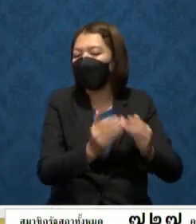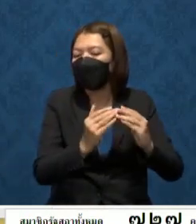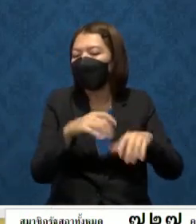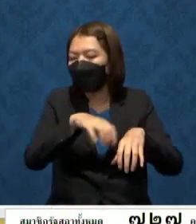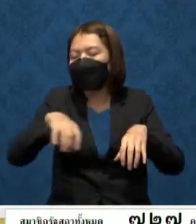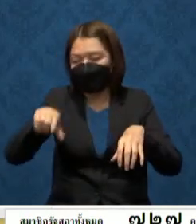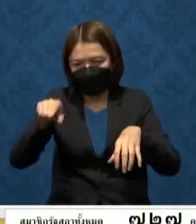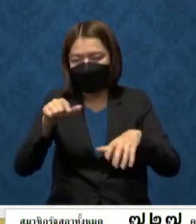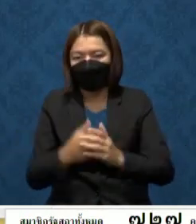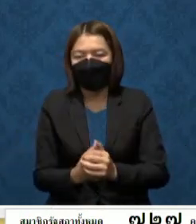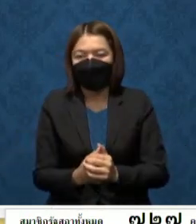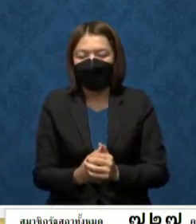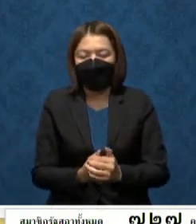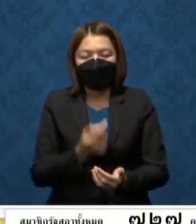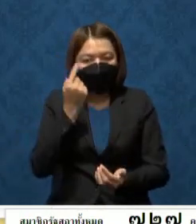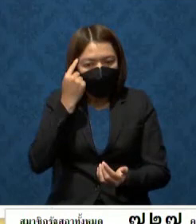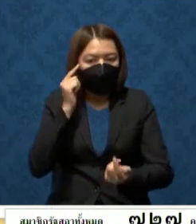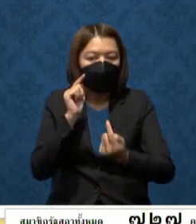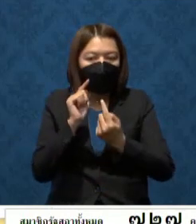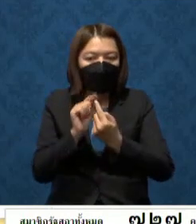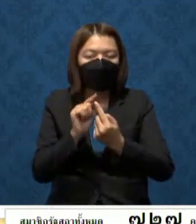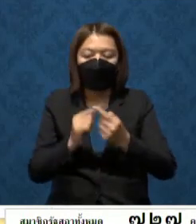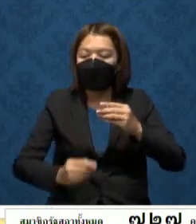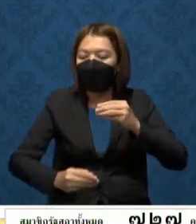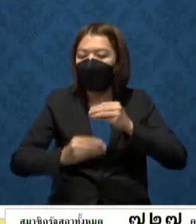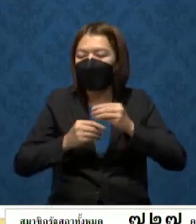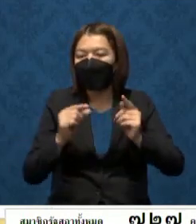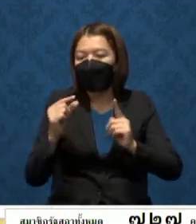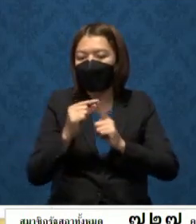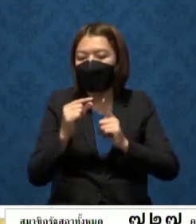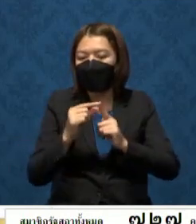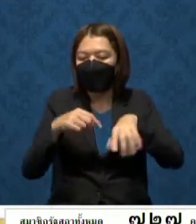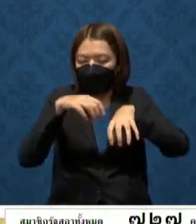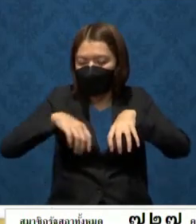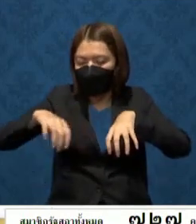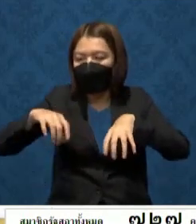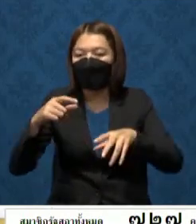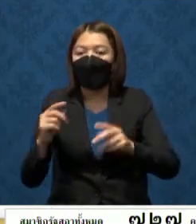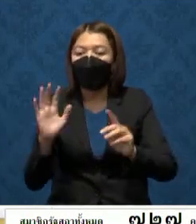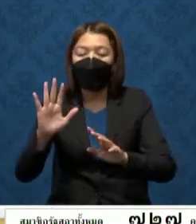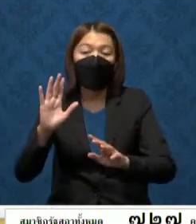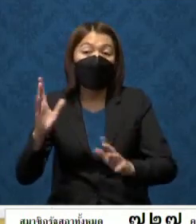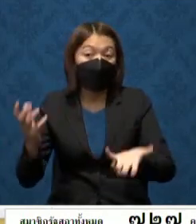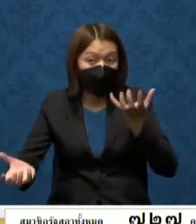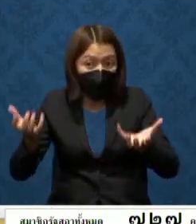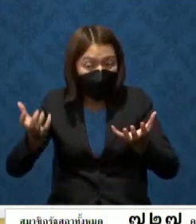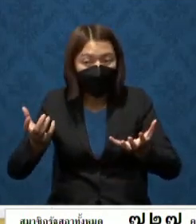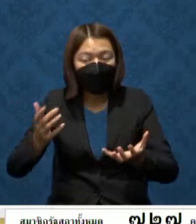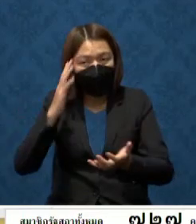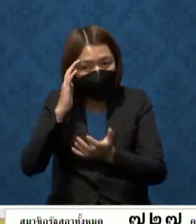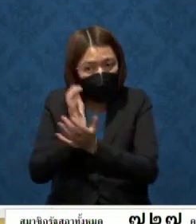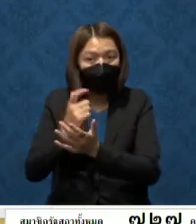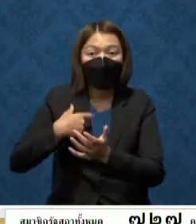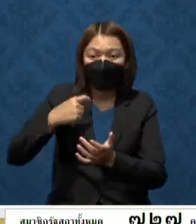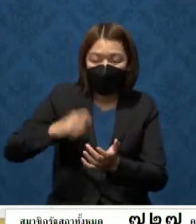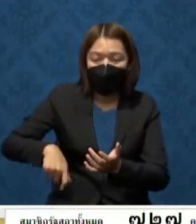จึเป็ที่เราเห็นสมควร ให้เพิ่มนิยามคำว่าคหน่วยงานในกับวนการยืดธรรมหมายถงหนวยงานหรือองกรนะ